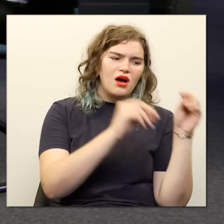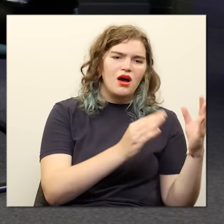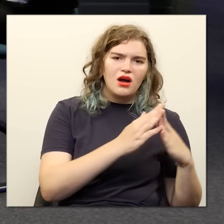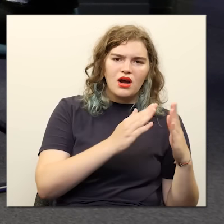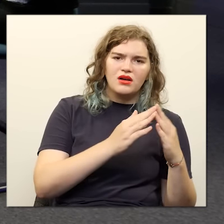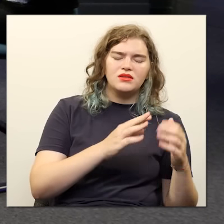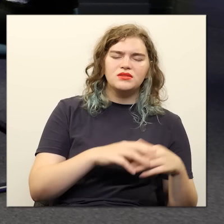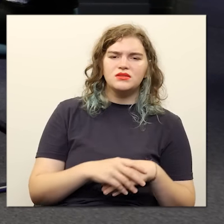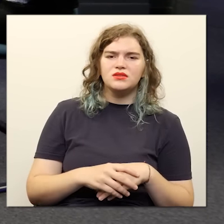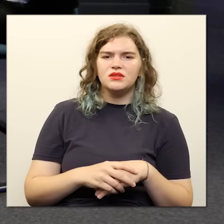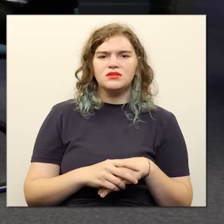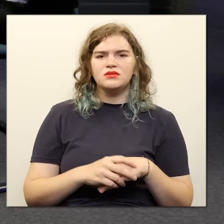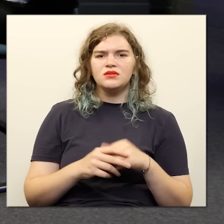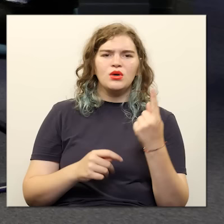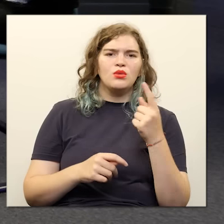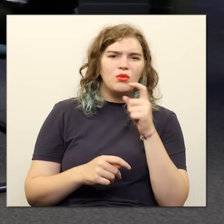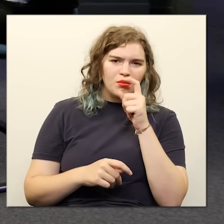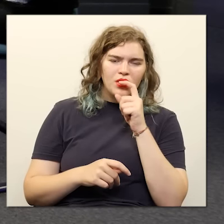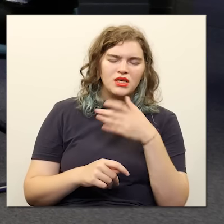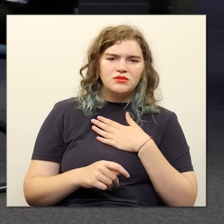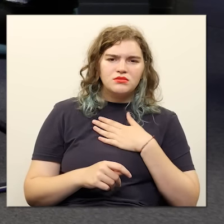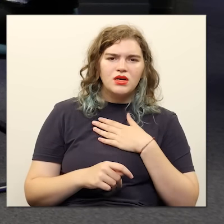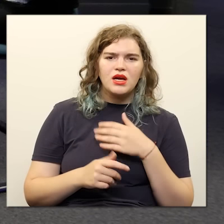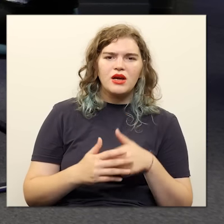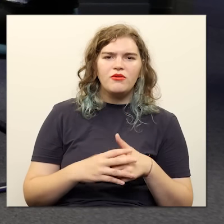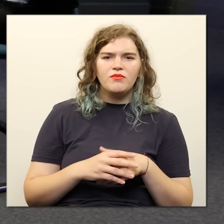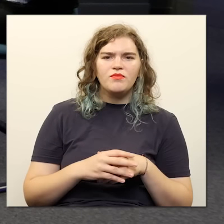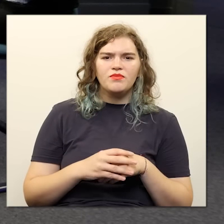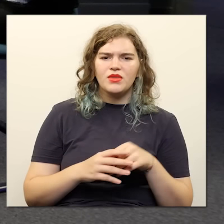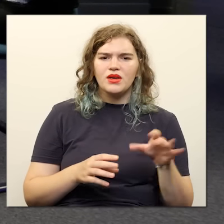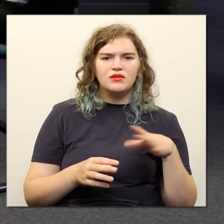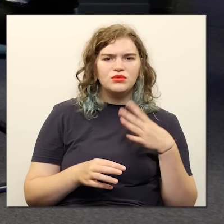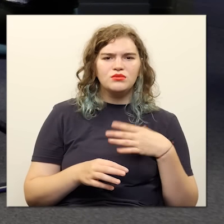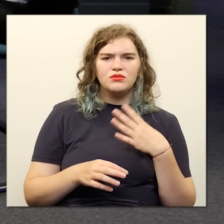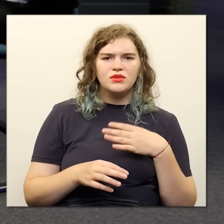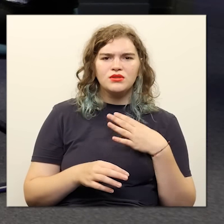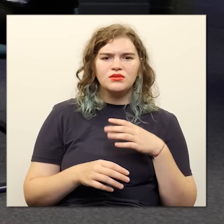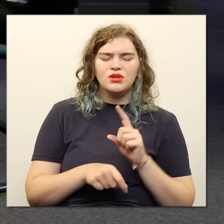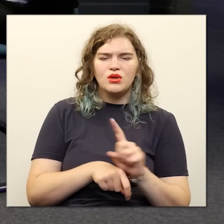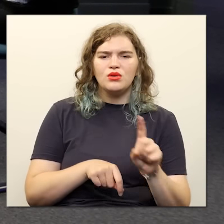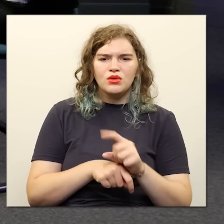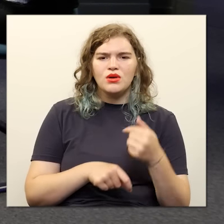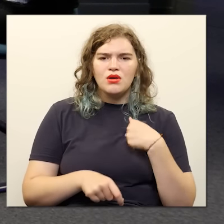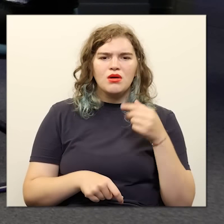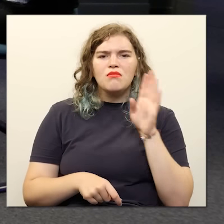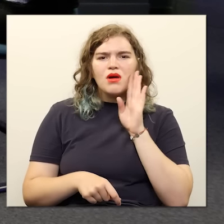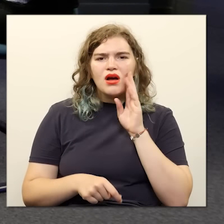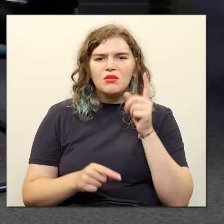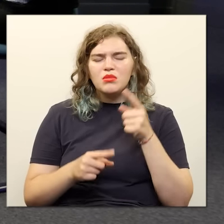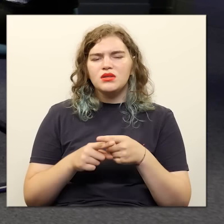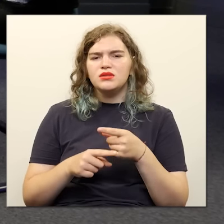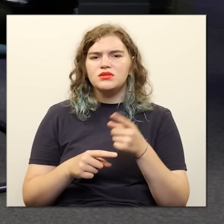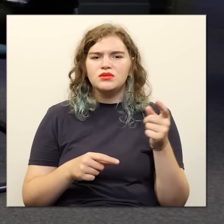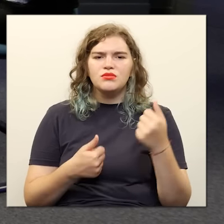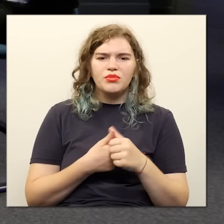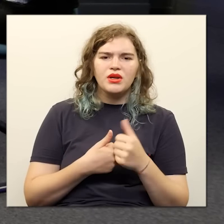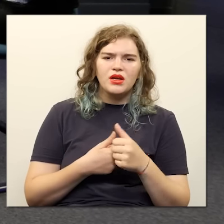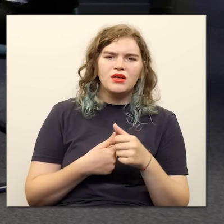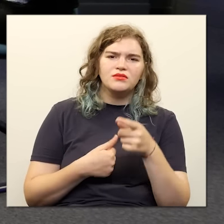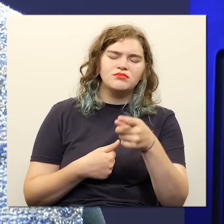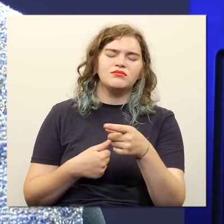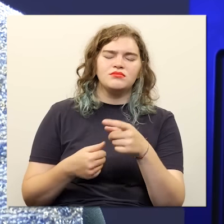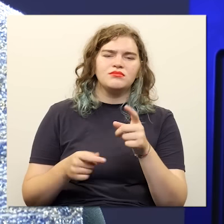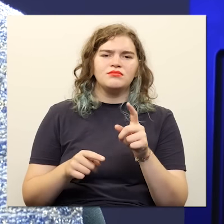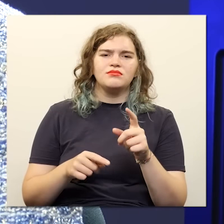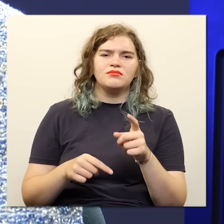acasă, unul dintre băieții mei nu-i plăcea deloc faptul că mama și prietenii